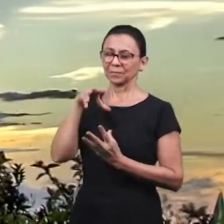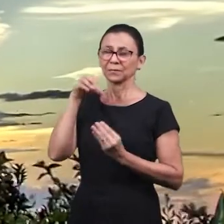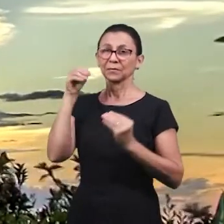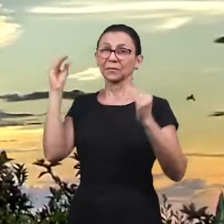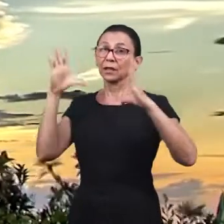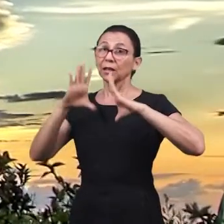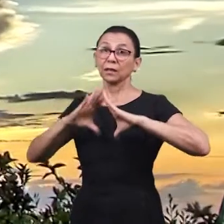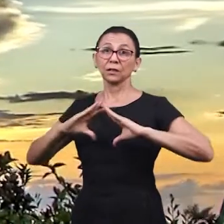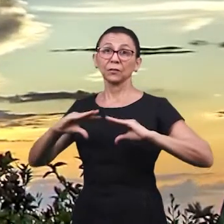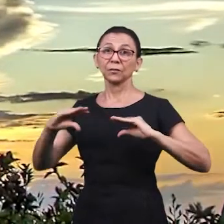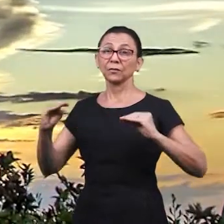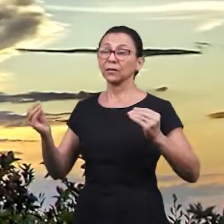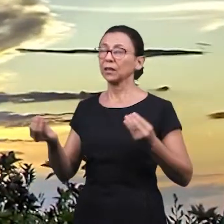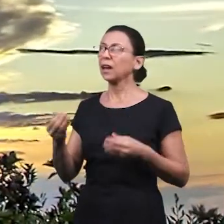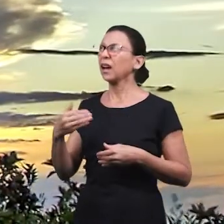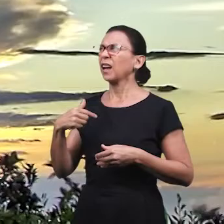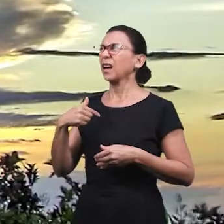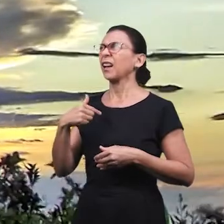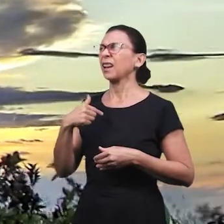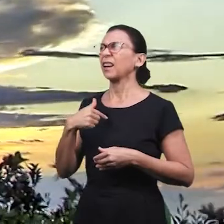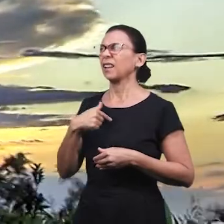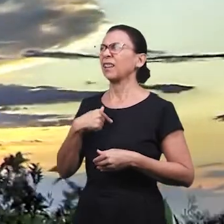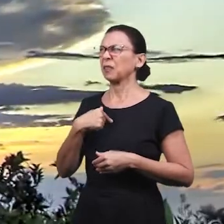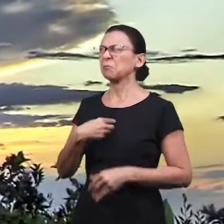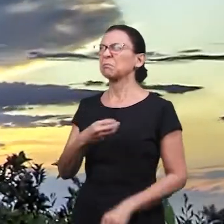меня, грешника.